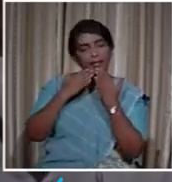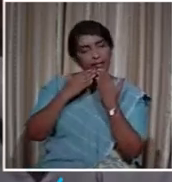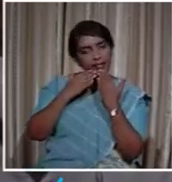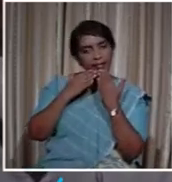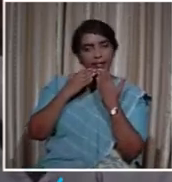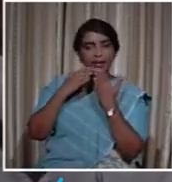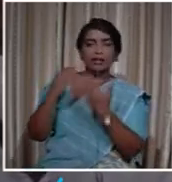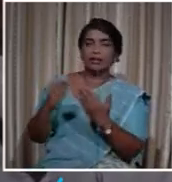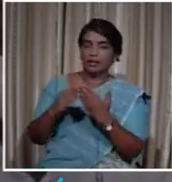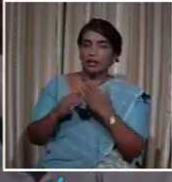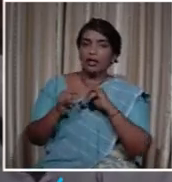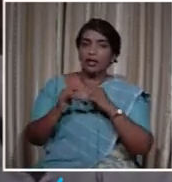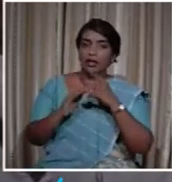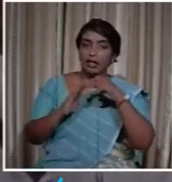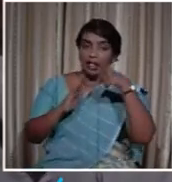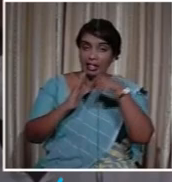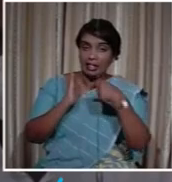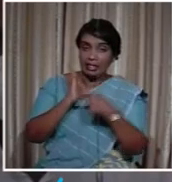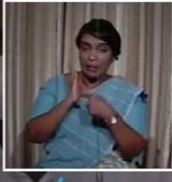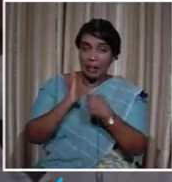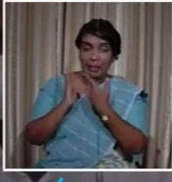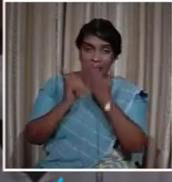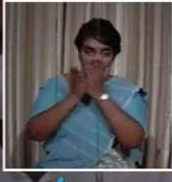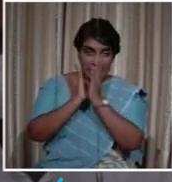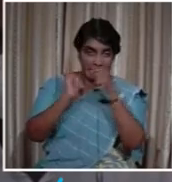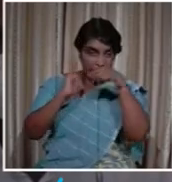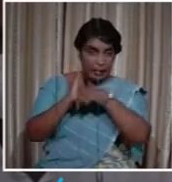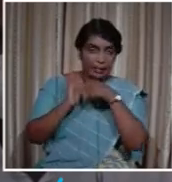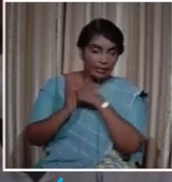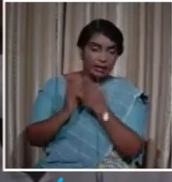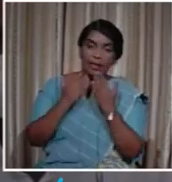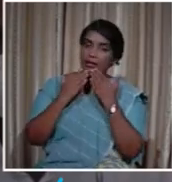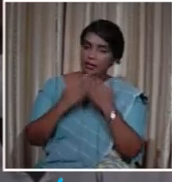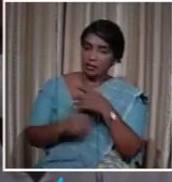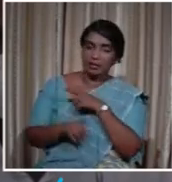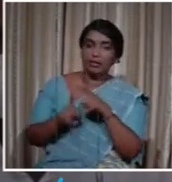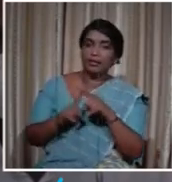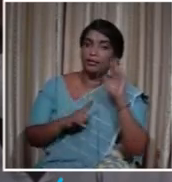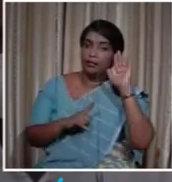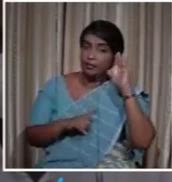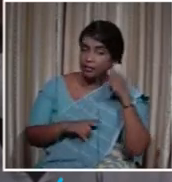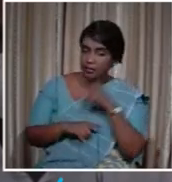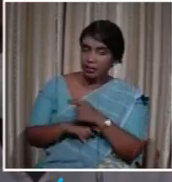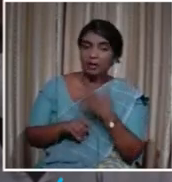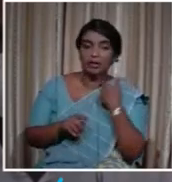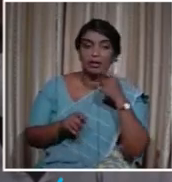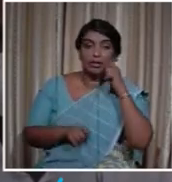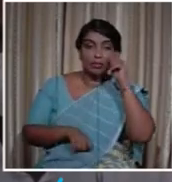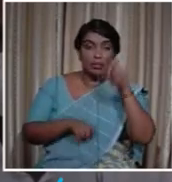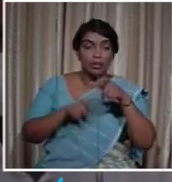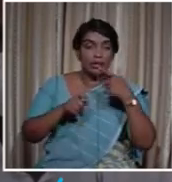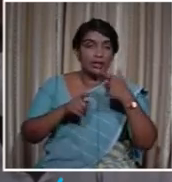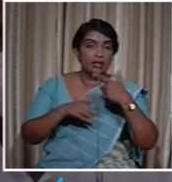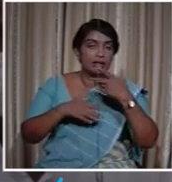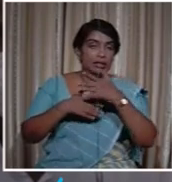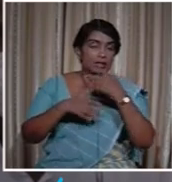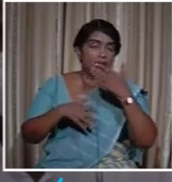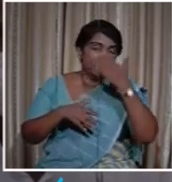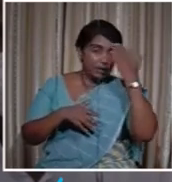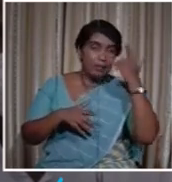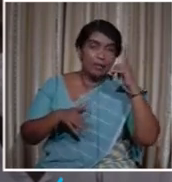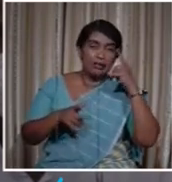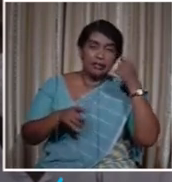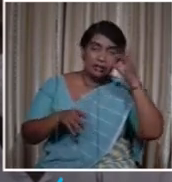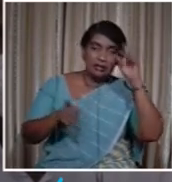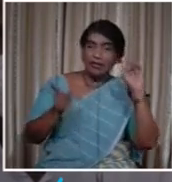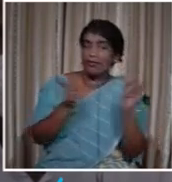நல்லது. ஆனால் அதே நேரம் இந்த மண்ணிலே ஒரு மிக முக்கியமான ஒரு இனப்பிரச்சனை, கடந்த 70 ஆண்டுகள் 80 ஆண்டுகளாக அவருடைய தந்தையார்